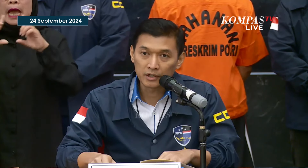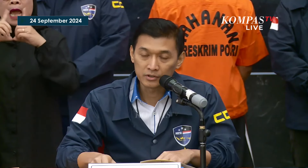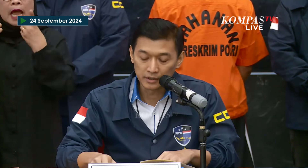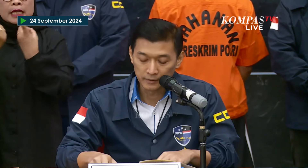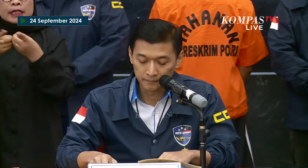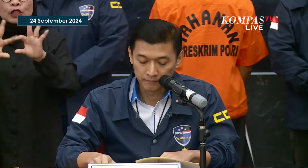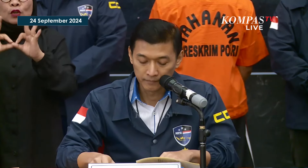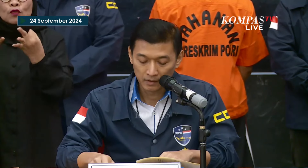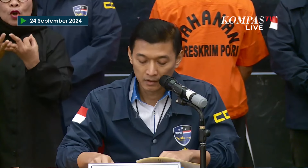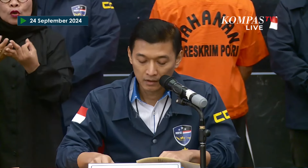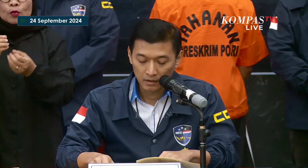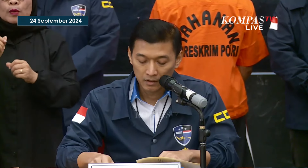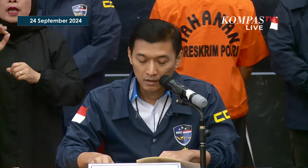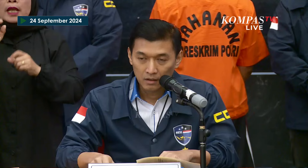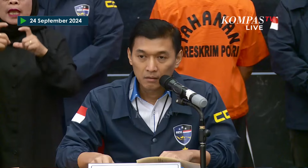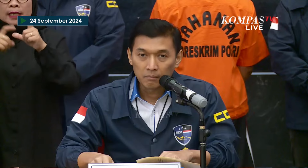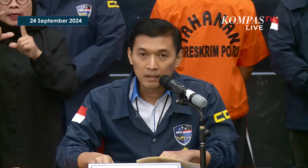https://bridgeforum.st.